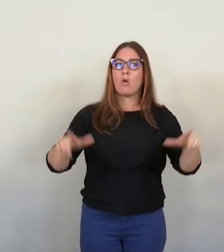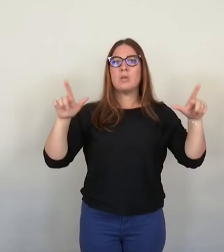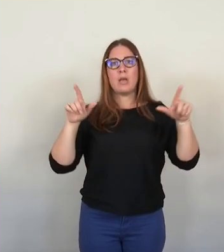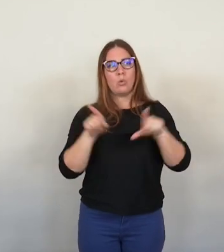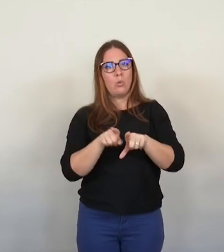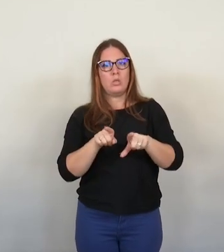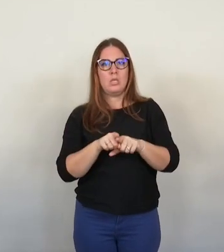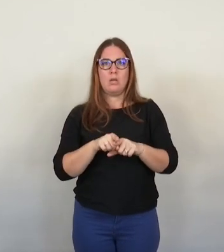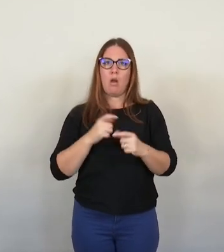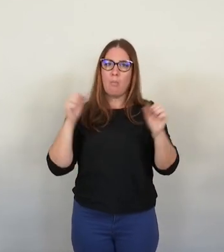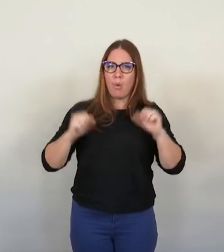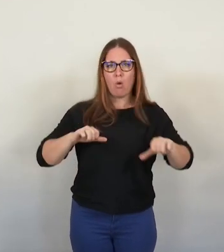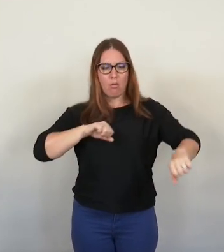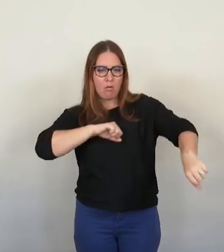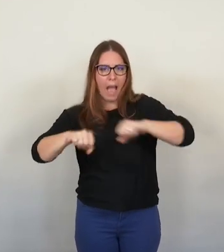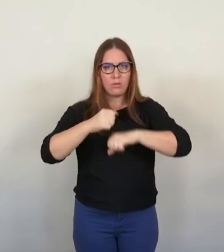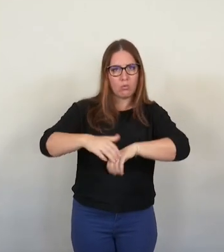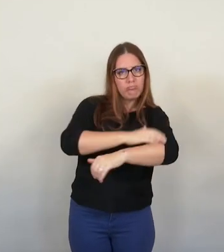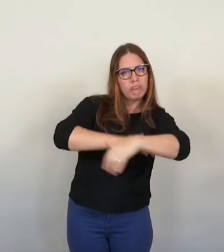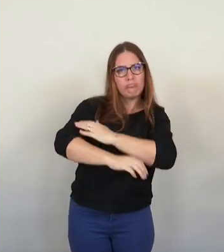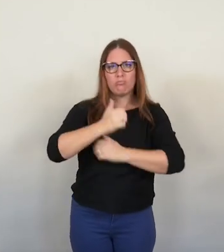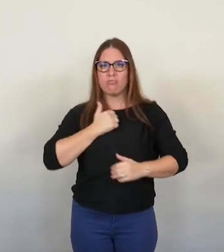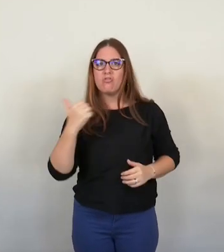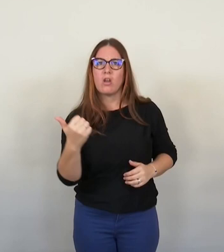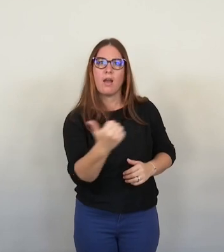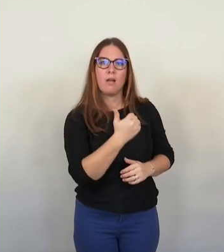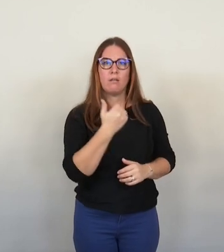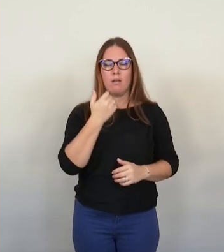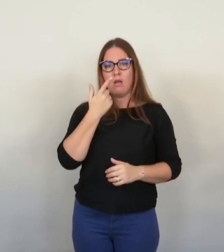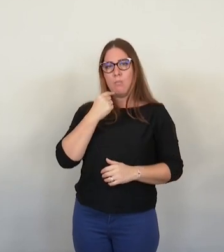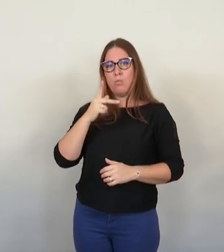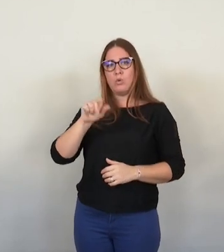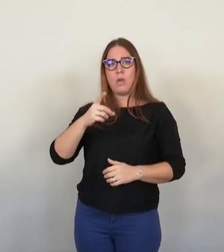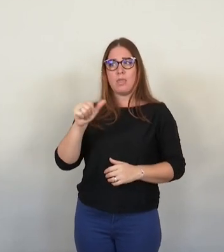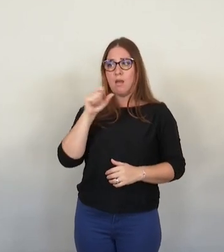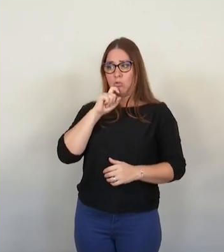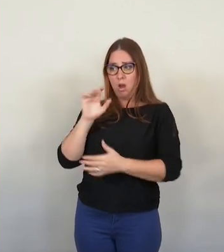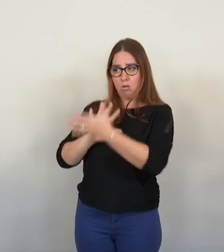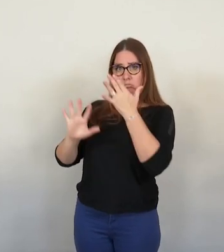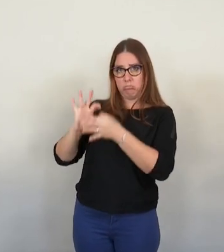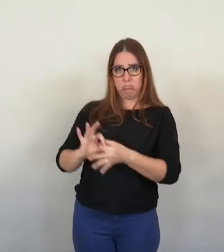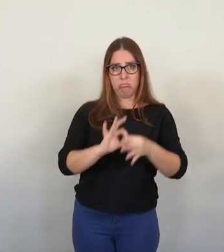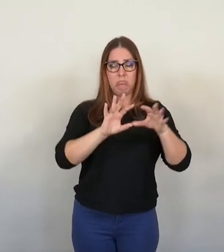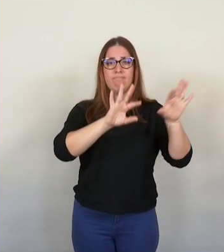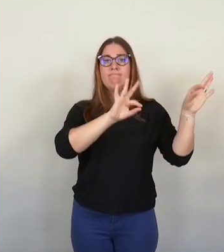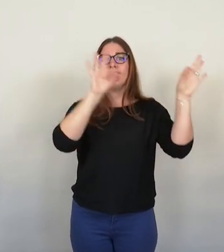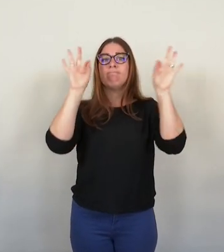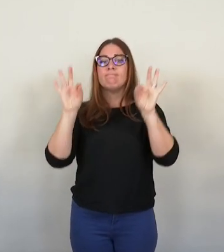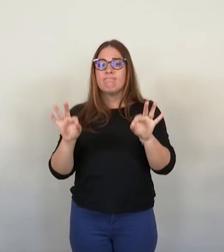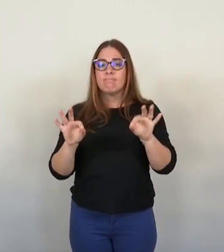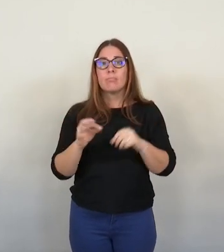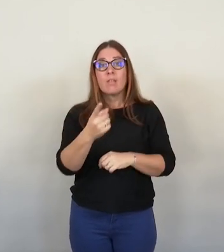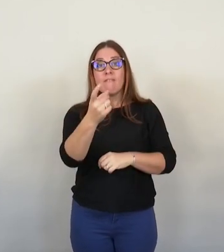du développement du pouvoir d'agir Nicolas CAD a dit tout à l'heure et je vous cite les MDH s'inspirent de